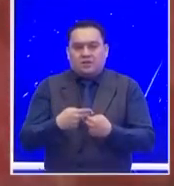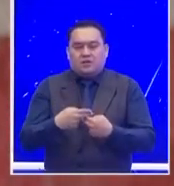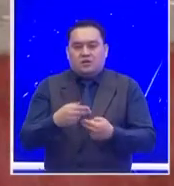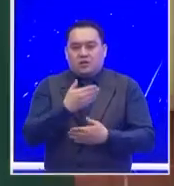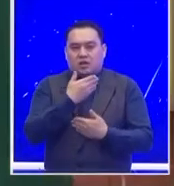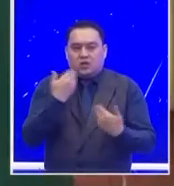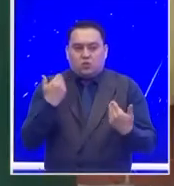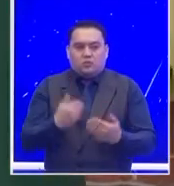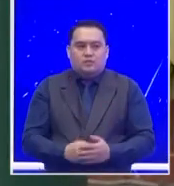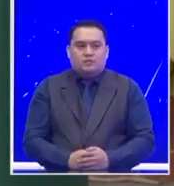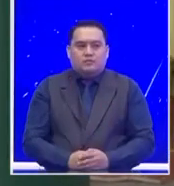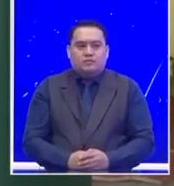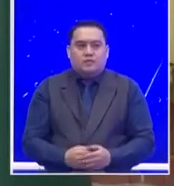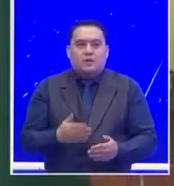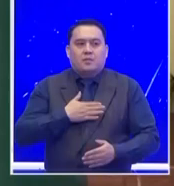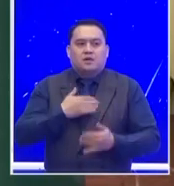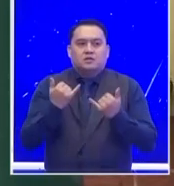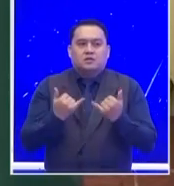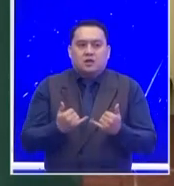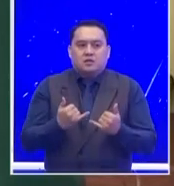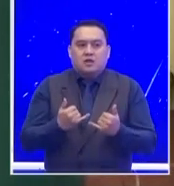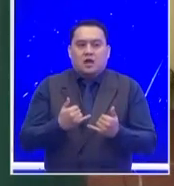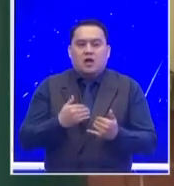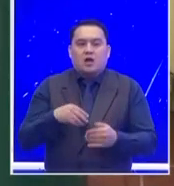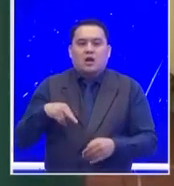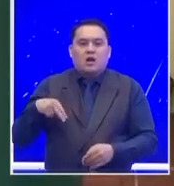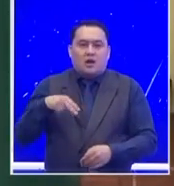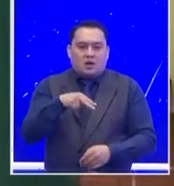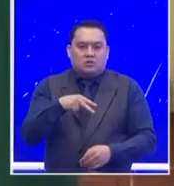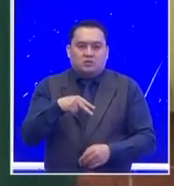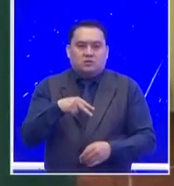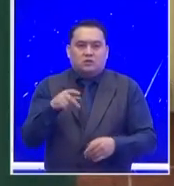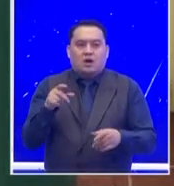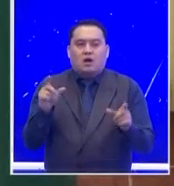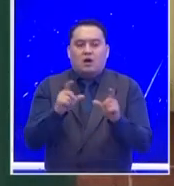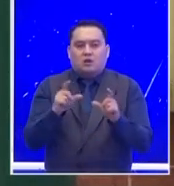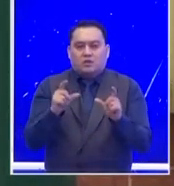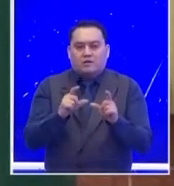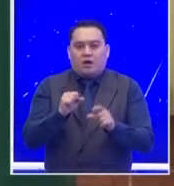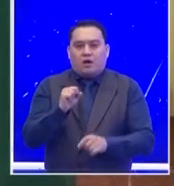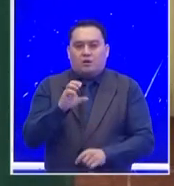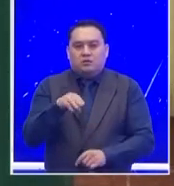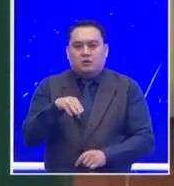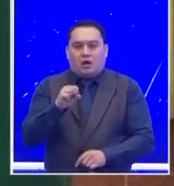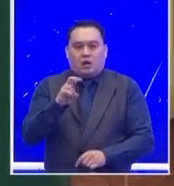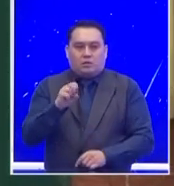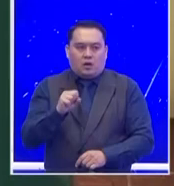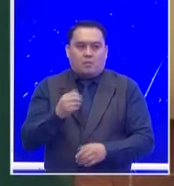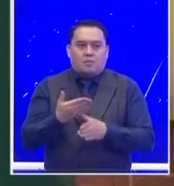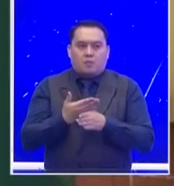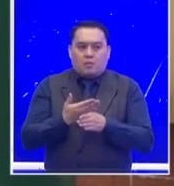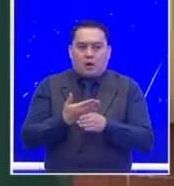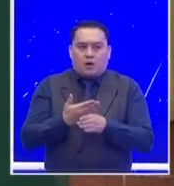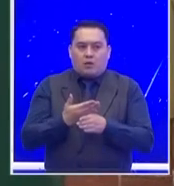вовсе отсутствовало. Мы сейчас находимся на лестничной площадке торгового центра «Астана». И вот, чтобы помочь